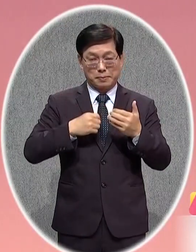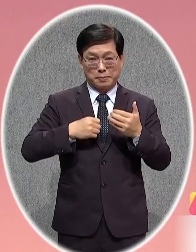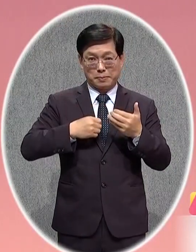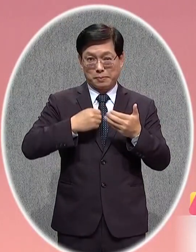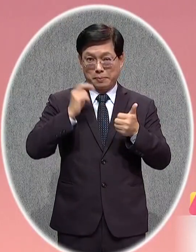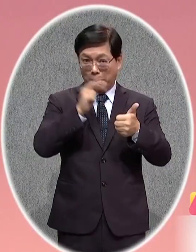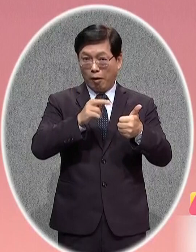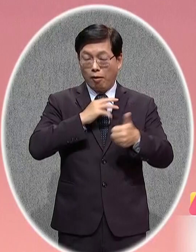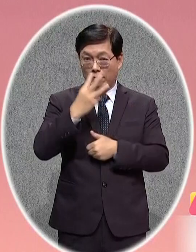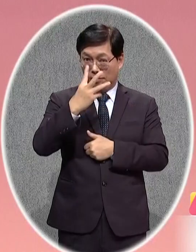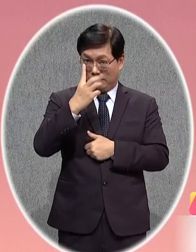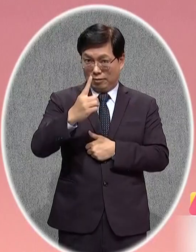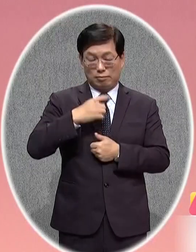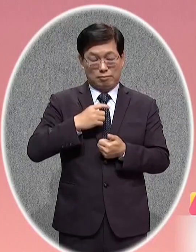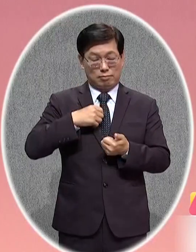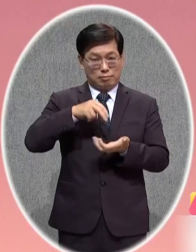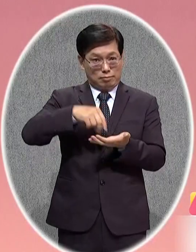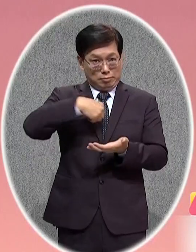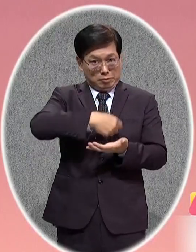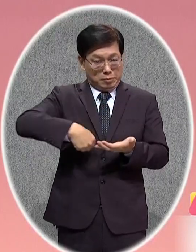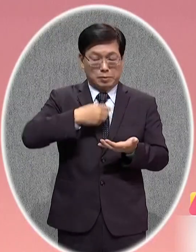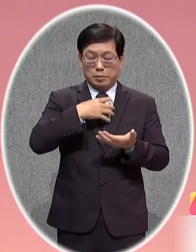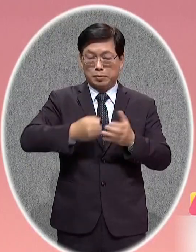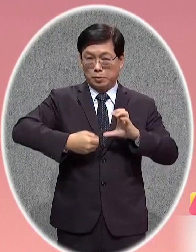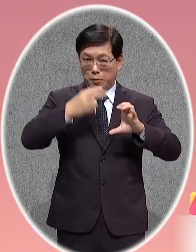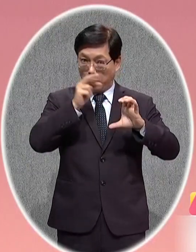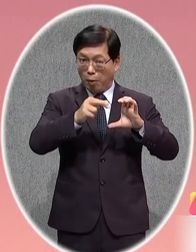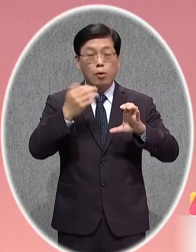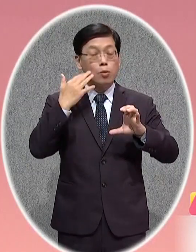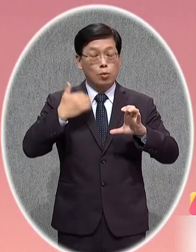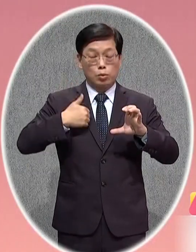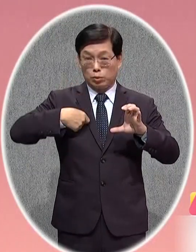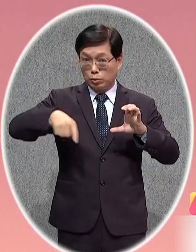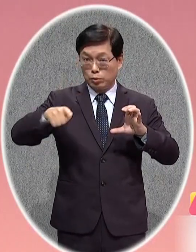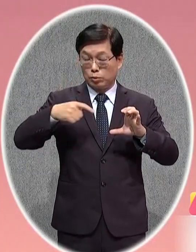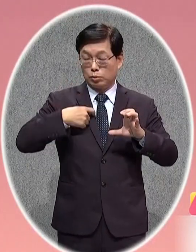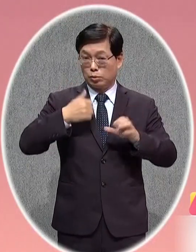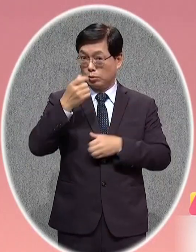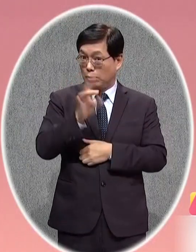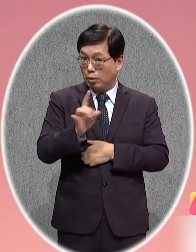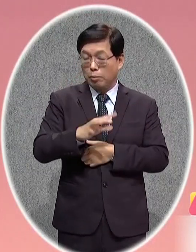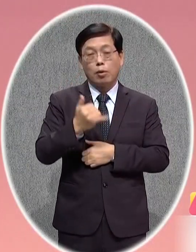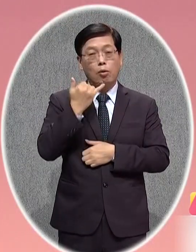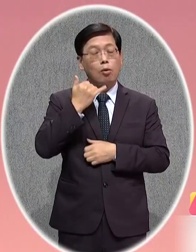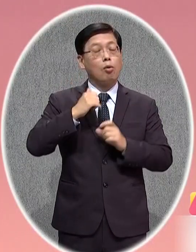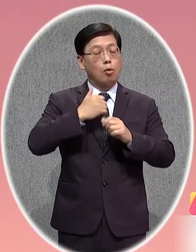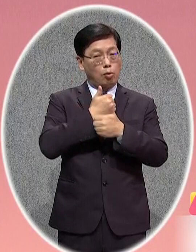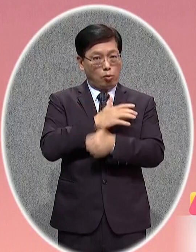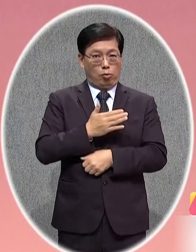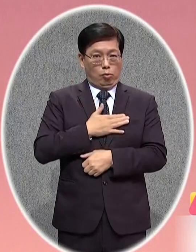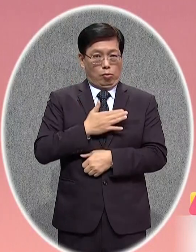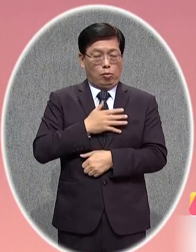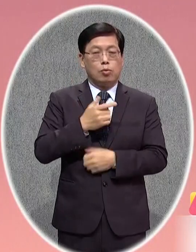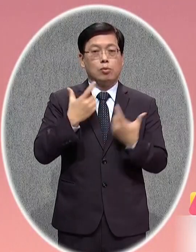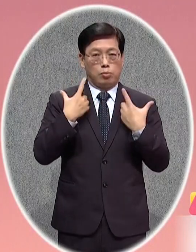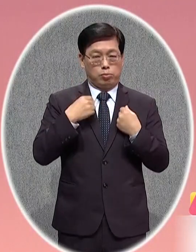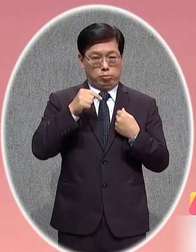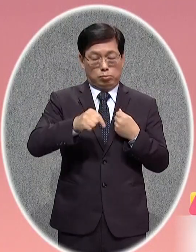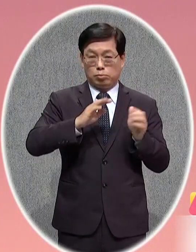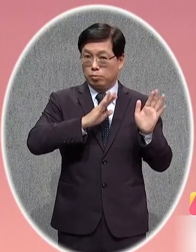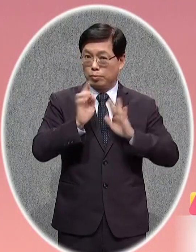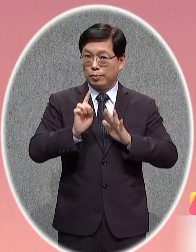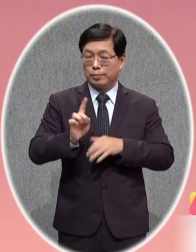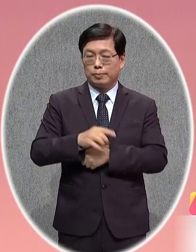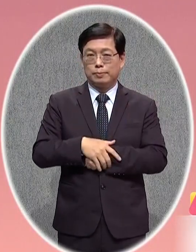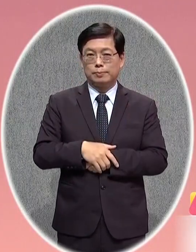见 3D 的一个画面，让没有去过藻礁的人多少有一点机会理解到这个藻